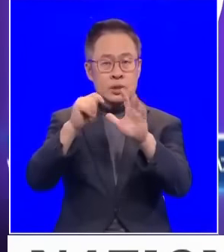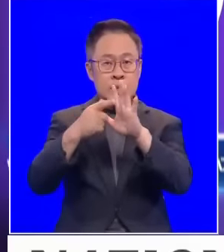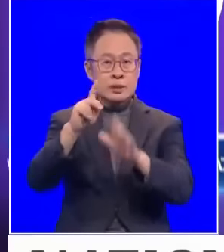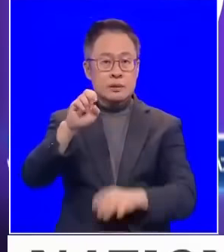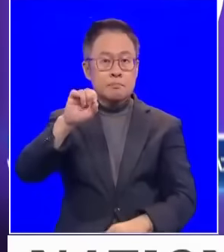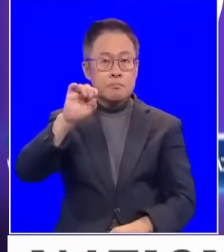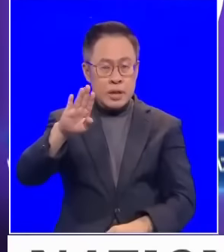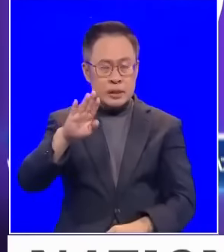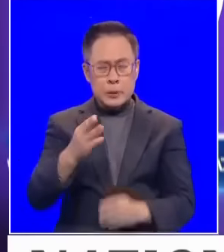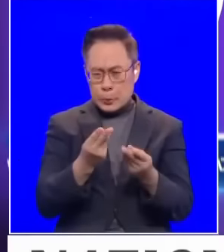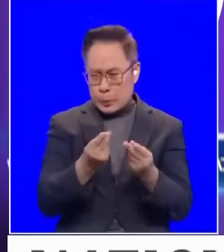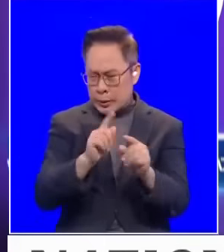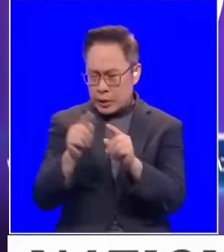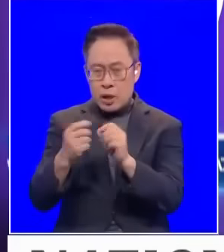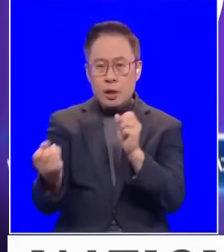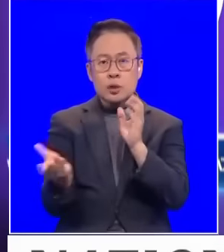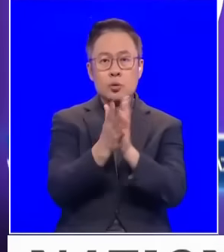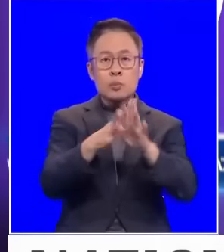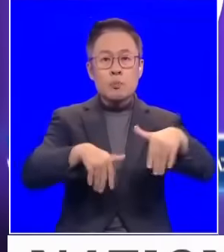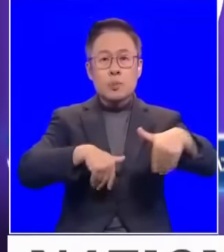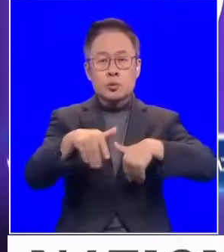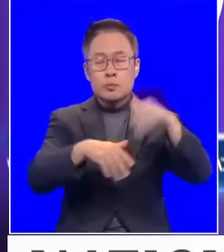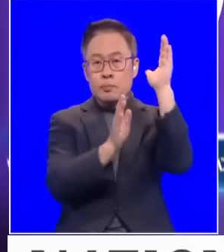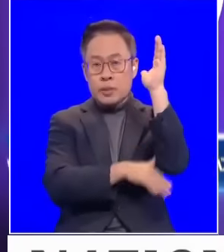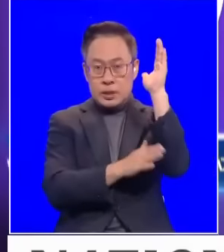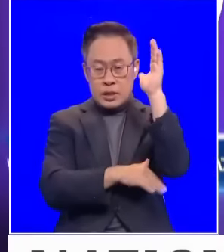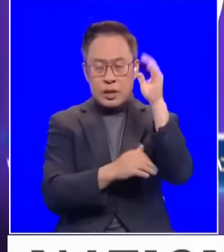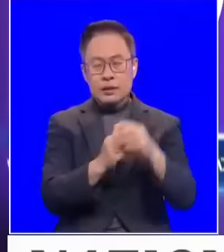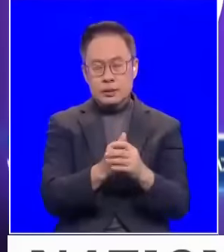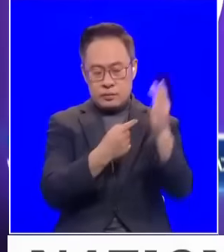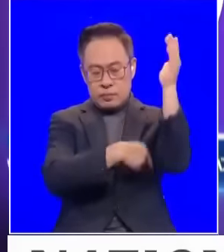โดยเฉพาะขวัญกำลังใจของประชาชนใน3จังหวัดชาย